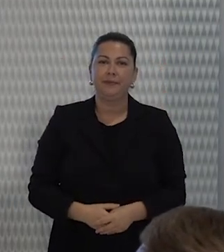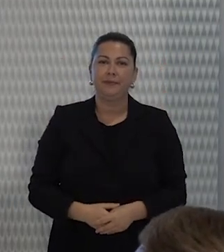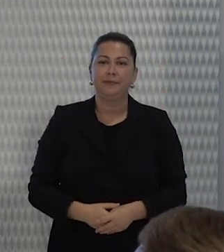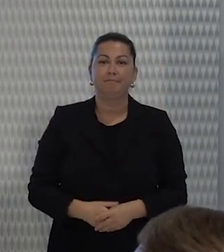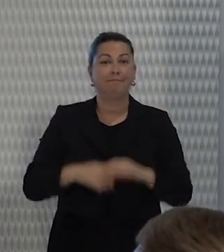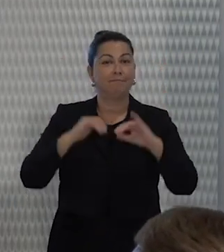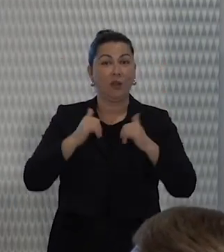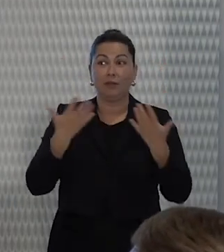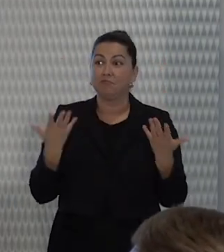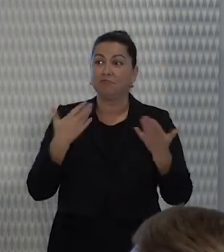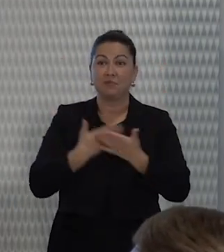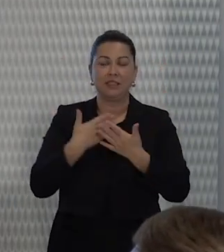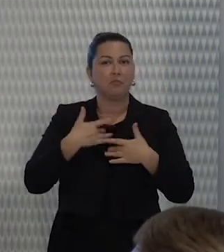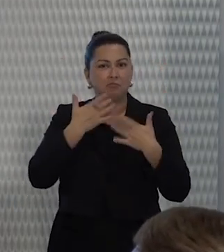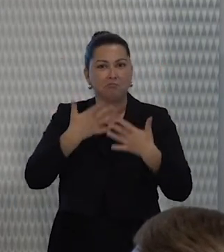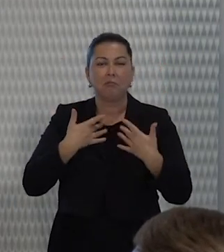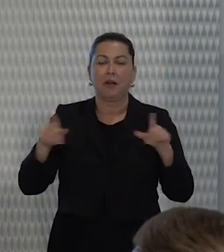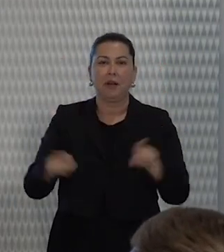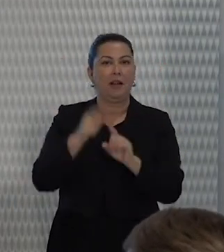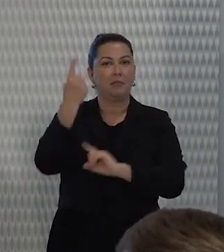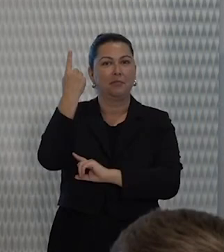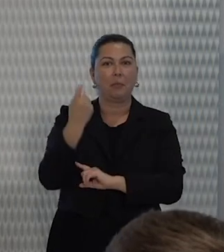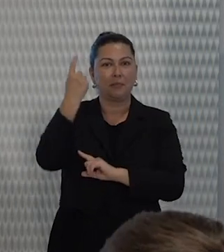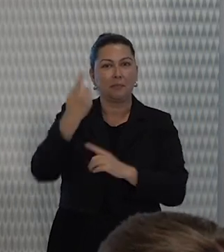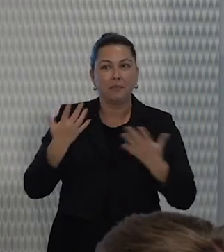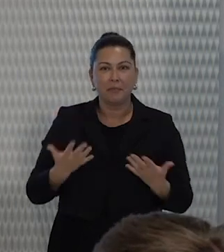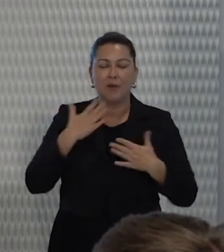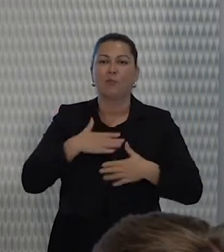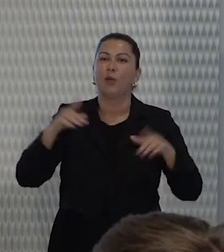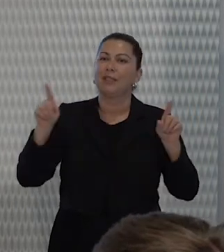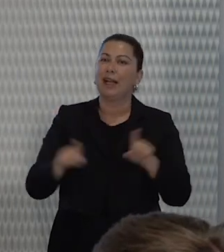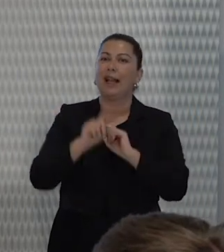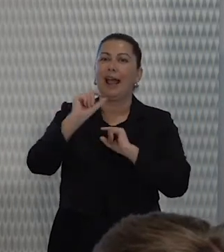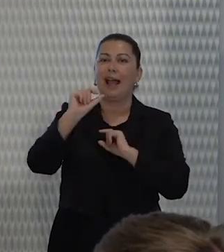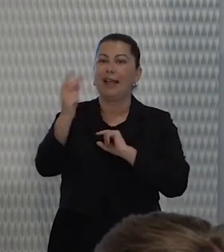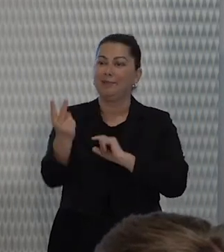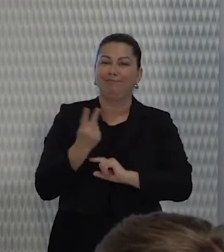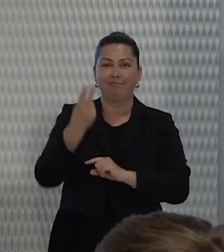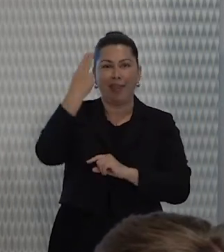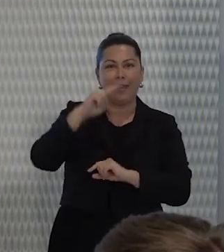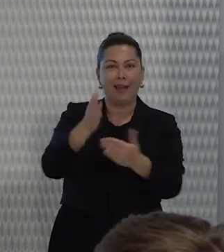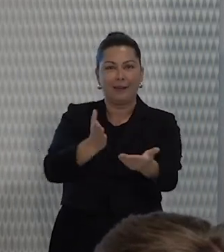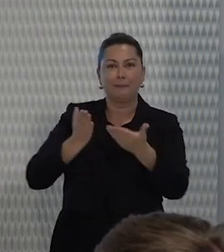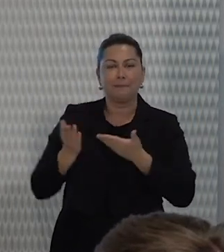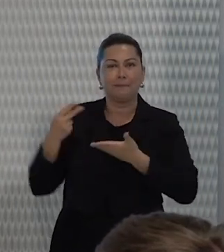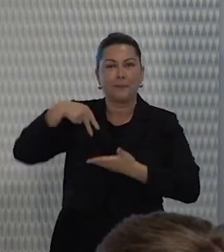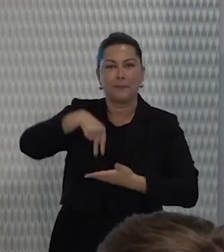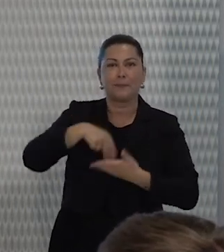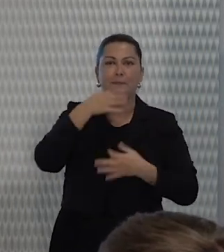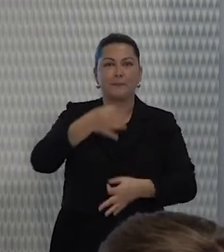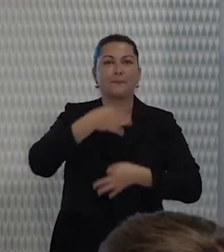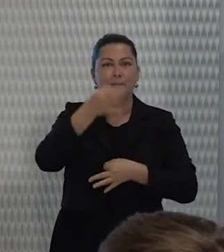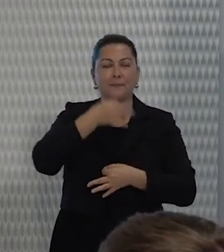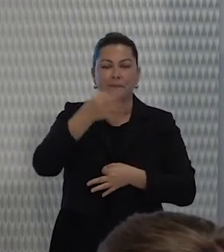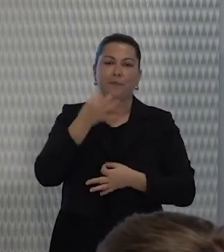Und ich würde sagen, legen wir auch gleich los. Ich darf die ersten beiden Herren zu mir bitten, die uns die